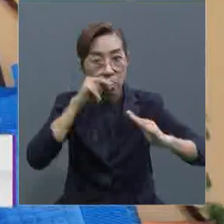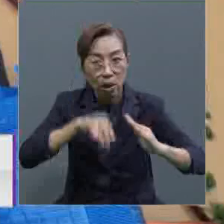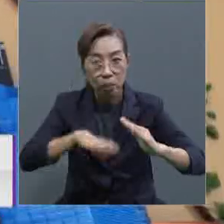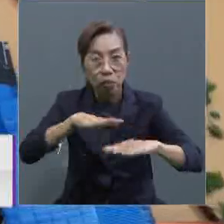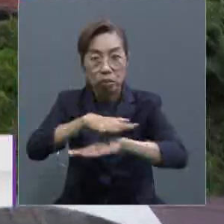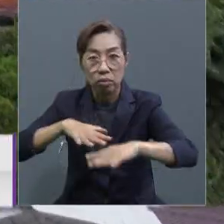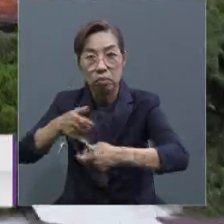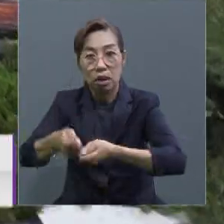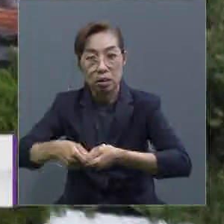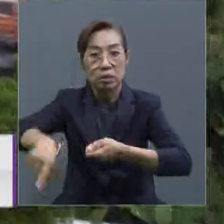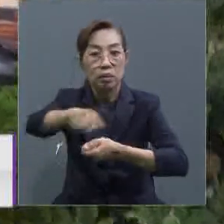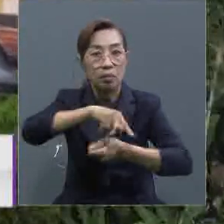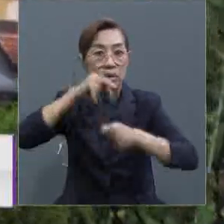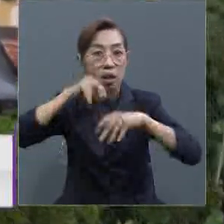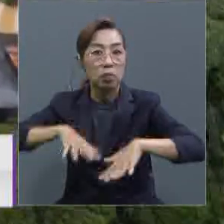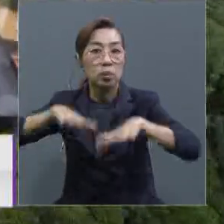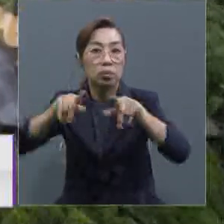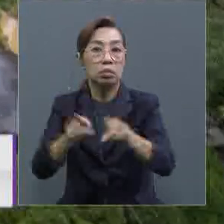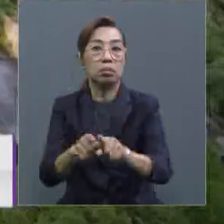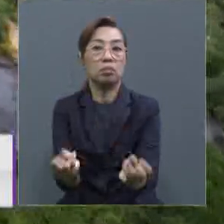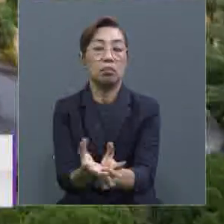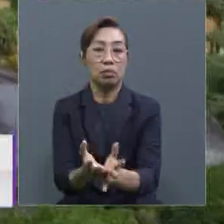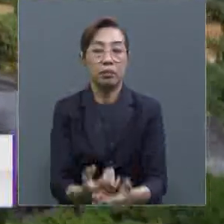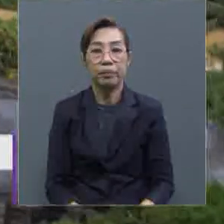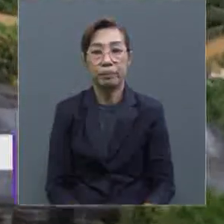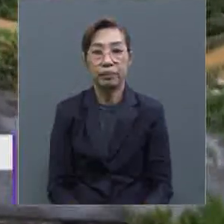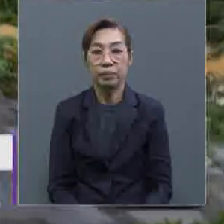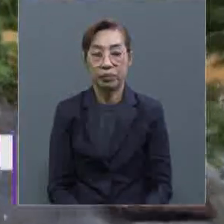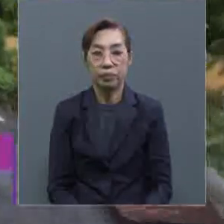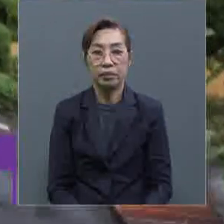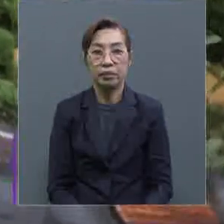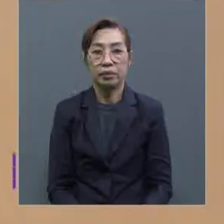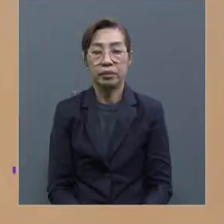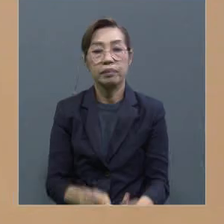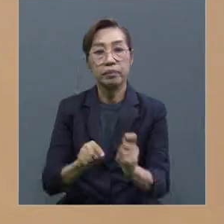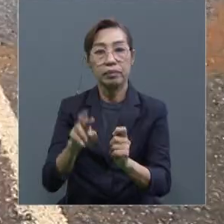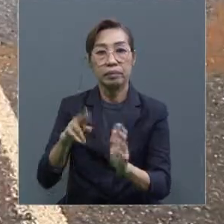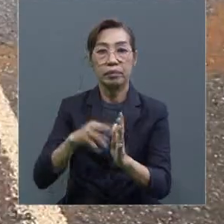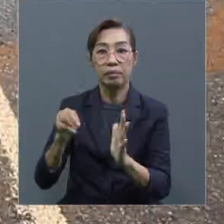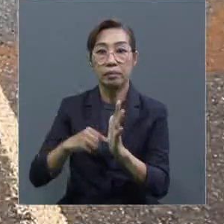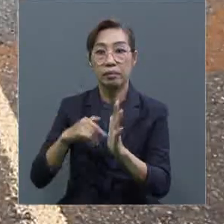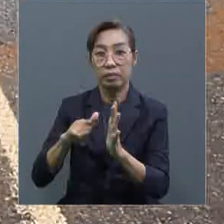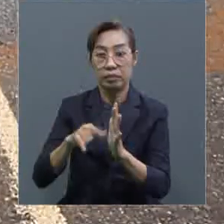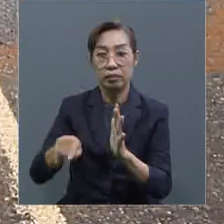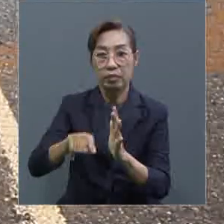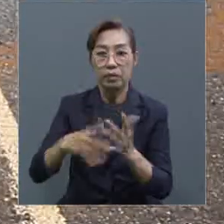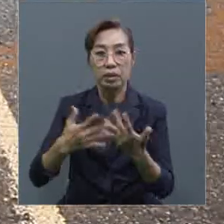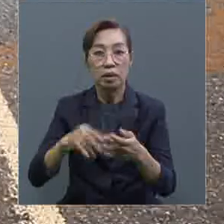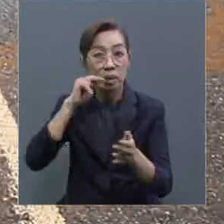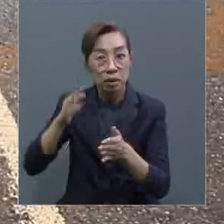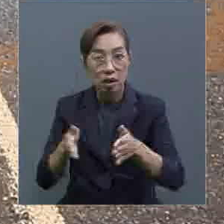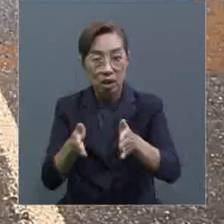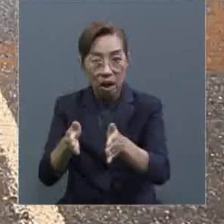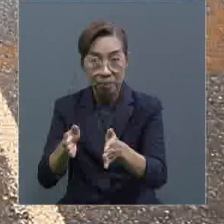ทางการเกษตรของประชาชนเนี่ยได้รับความเสียหายนะคะขณะที่ในพื้นที่อำเภอรามันค่ะระดับน้ำยังคงสูงกว่าตลิ่งที่ 2ม